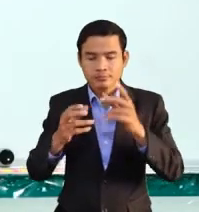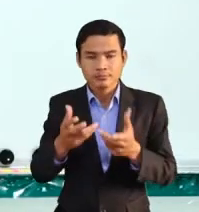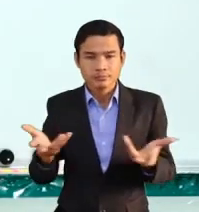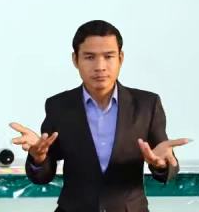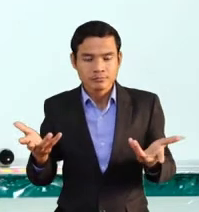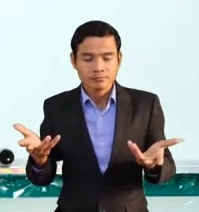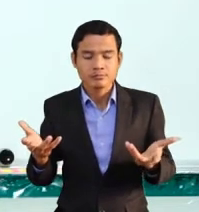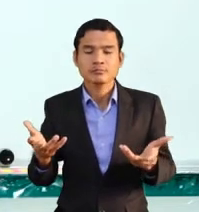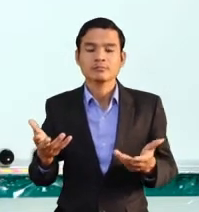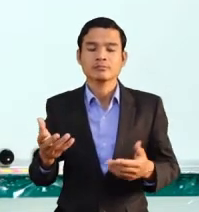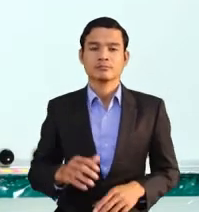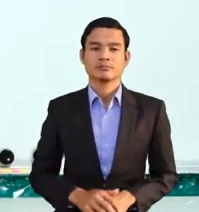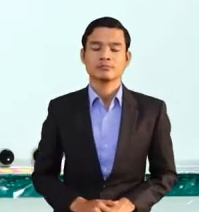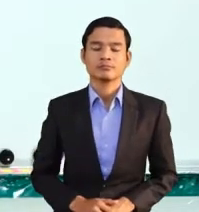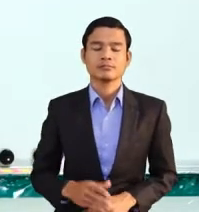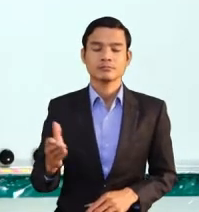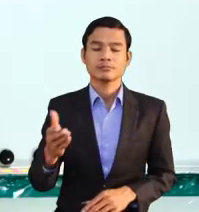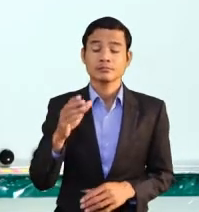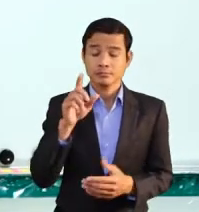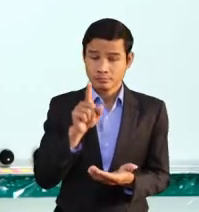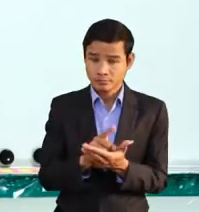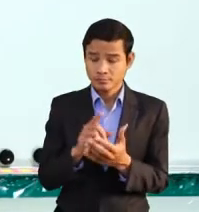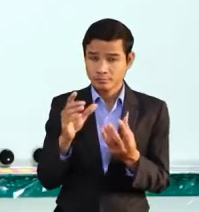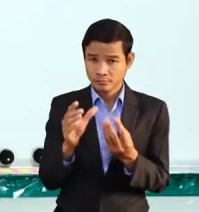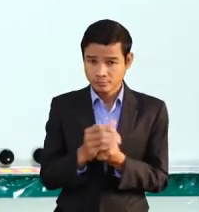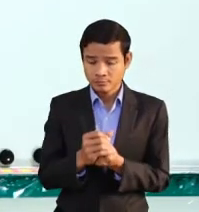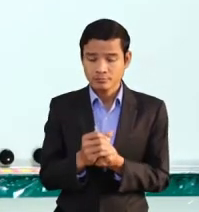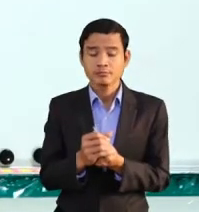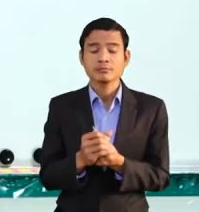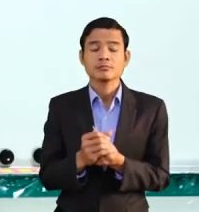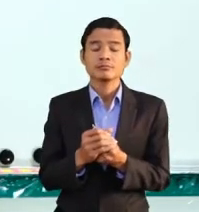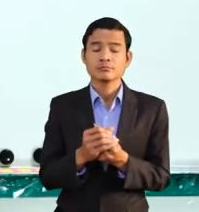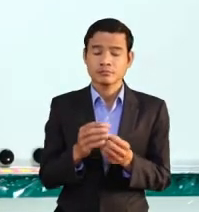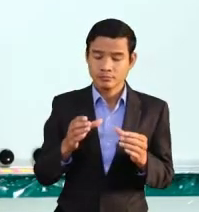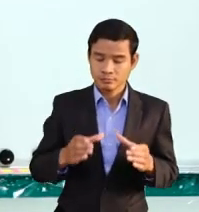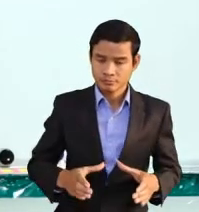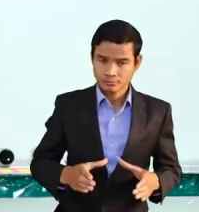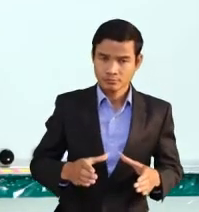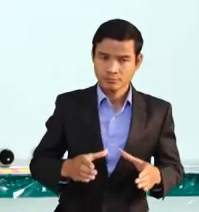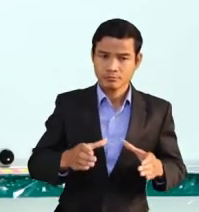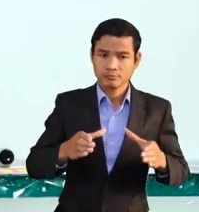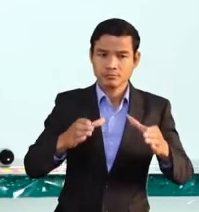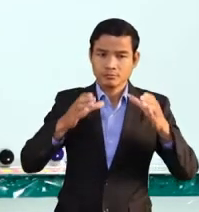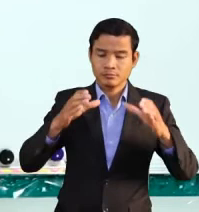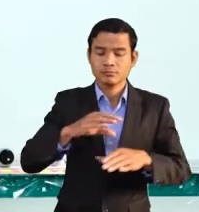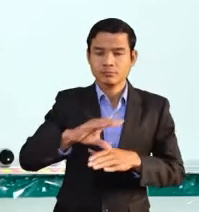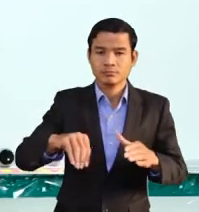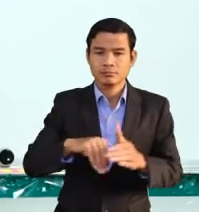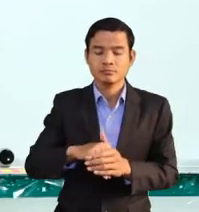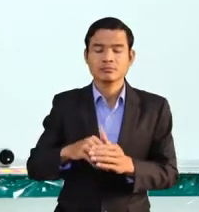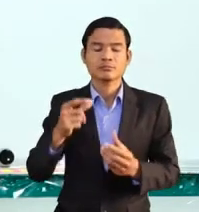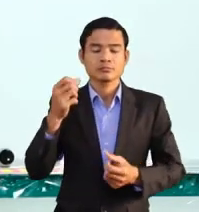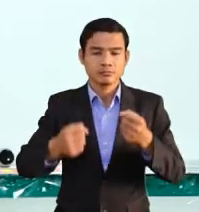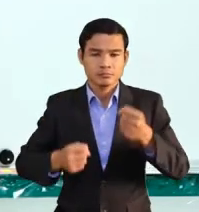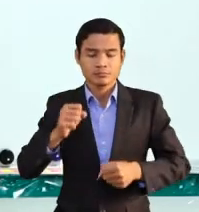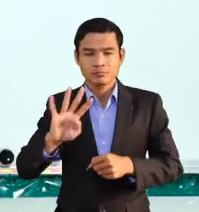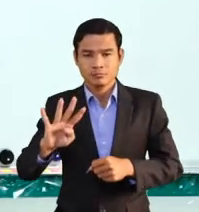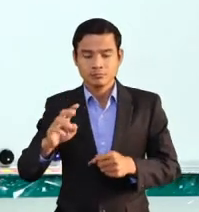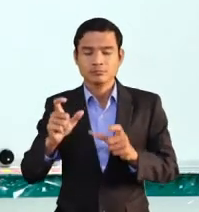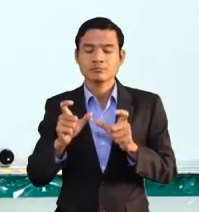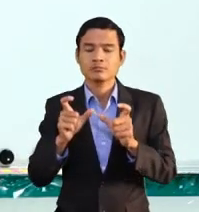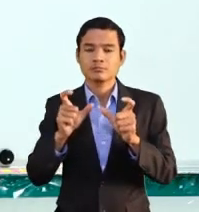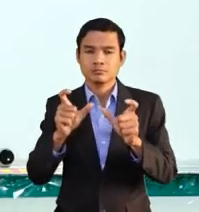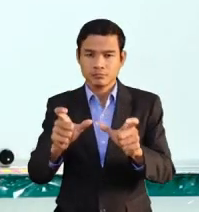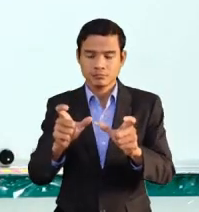cha là ổn nà nà cứ dân rộp chầm nuôn ba ổng co tàng ó ba rật dôn buôn đắp